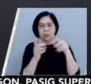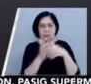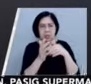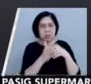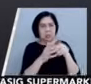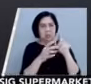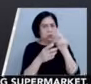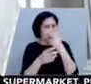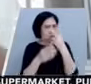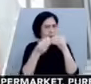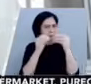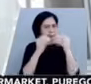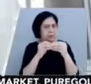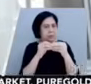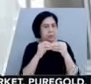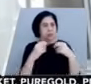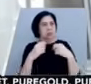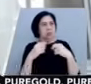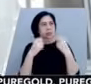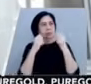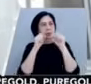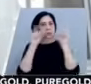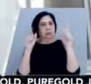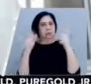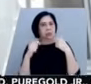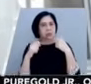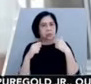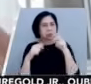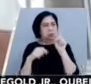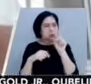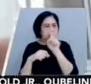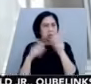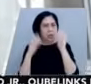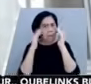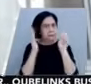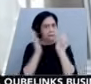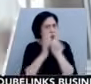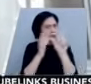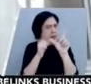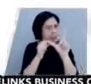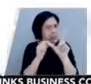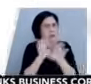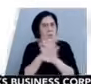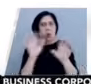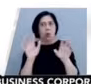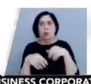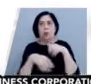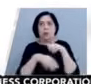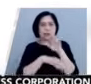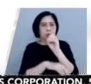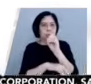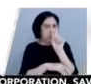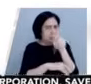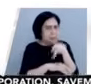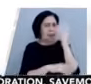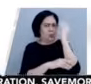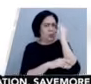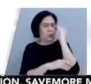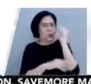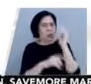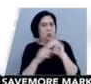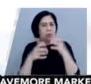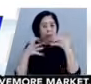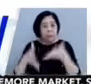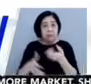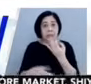nakalampas ako alam ko na huwag kang magpipindot ng link Huwag kang magse-send ng OTP kung kani-kanina nasa 20 na lang ang natira sa